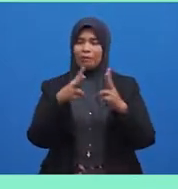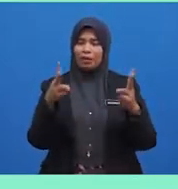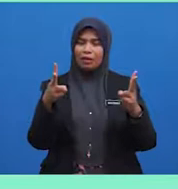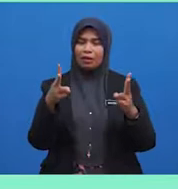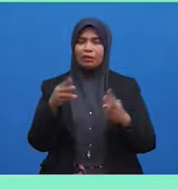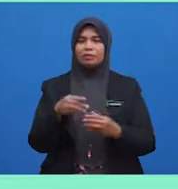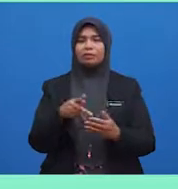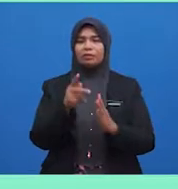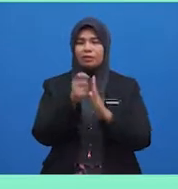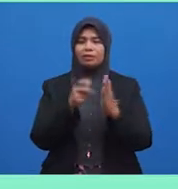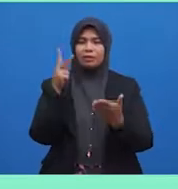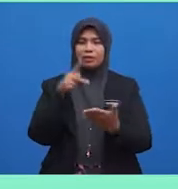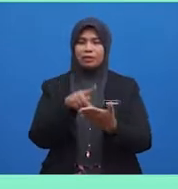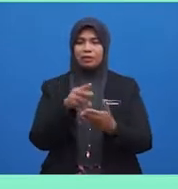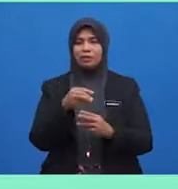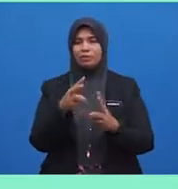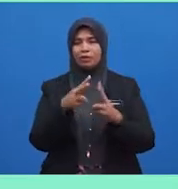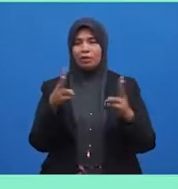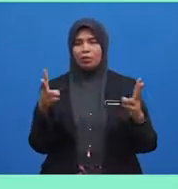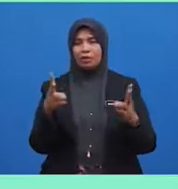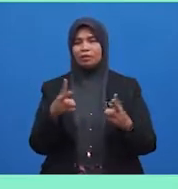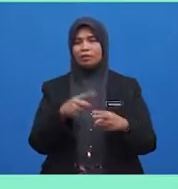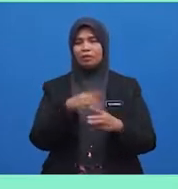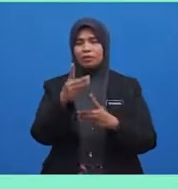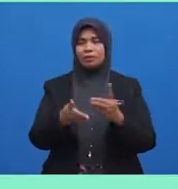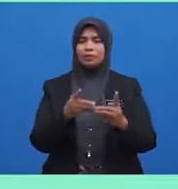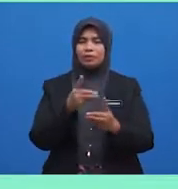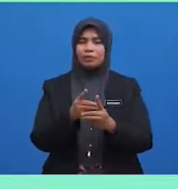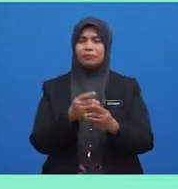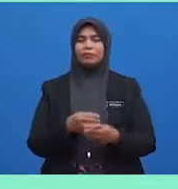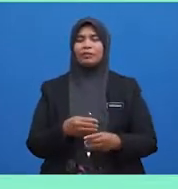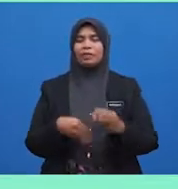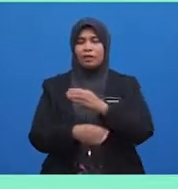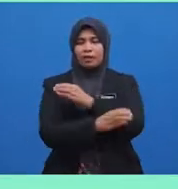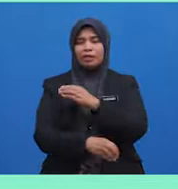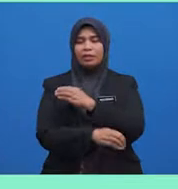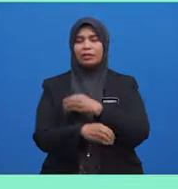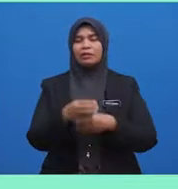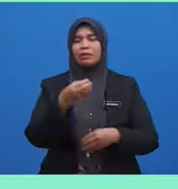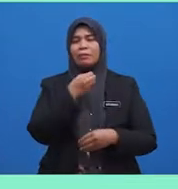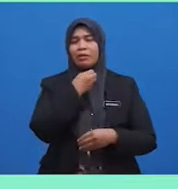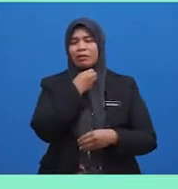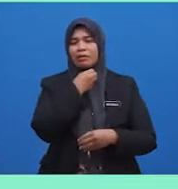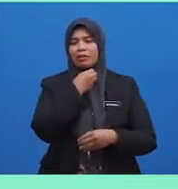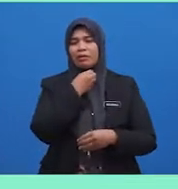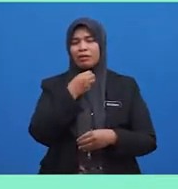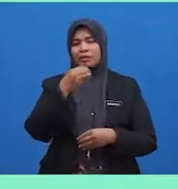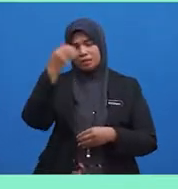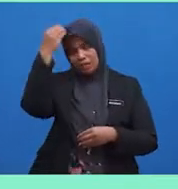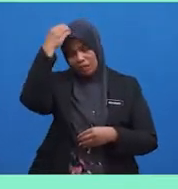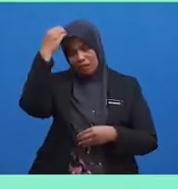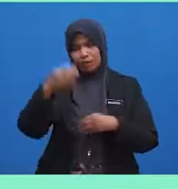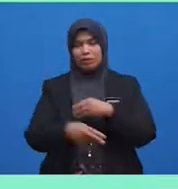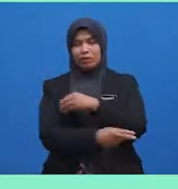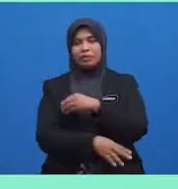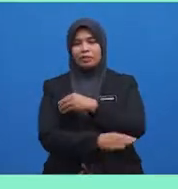secara meluas di seluruh dunia. Ironinya, negeri Perak, Selangor, Negeri Sembilan dan Pahang merupakan negeri yang